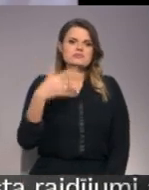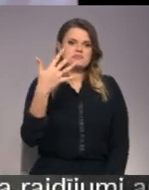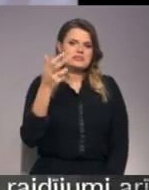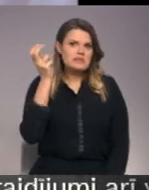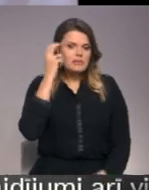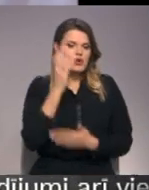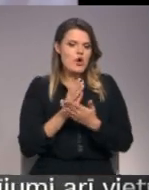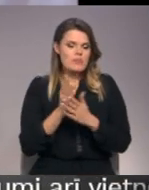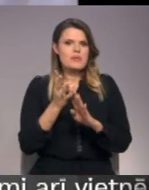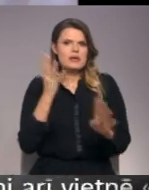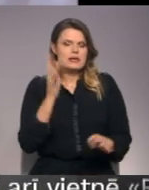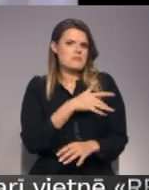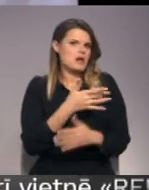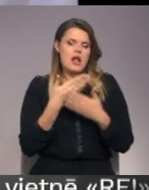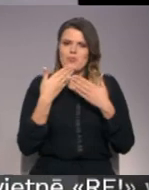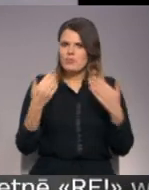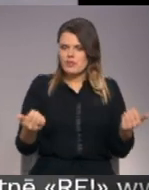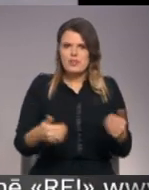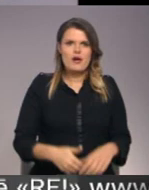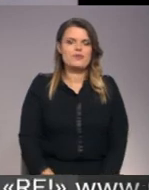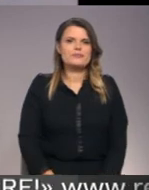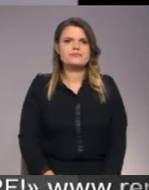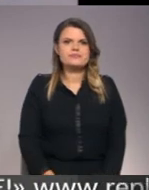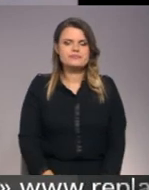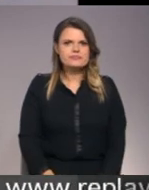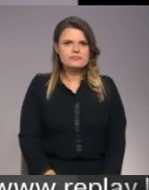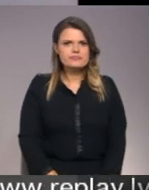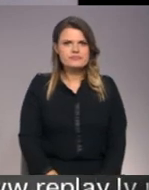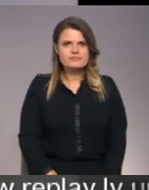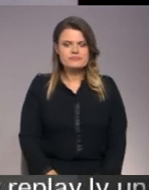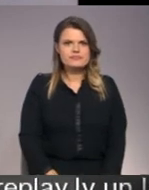implantācijas, un rindu šo pakalpojumu nav. Aikins, Aigars Koļevskis, Latvijas televīzija.